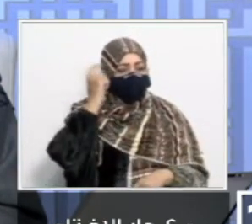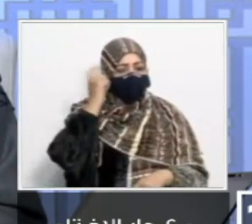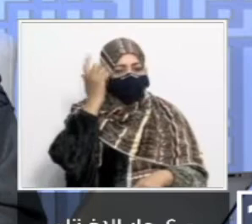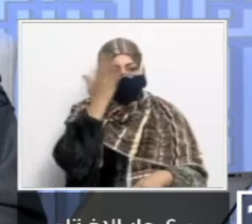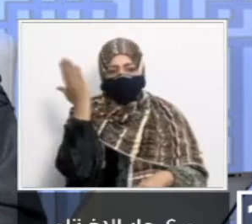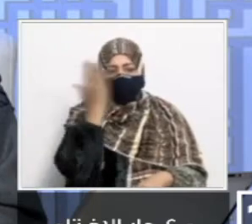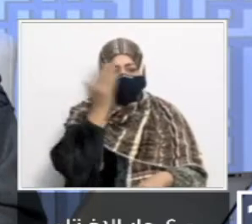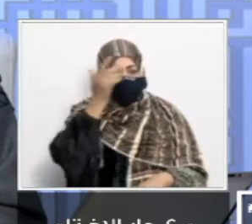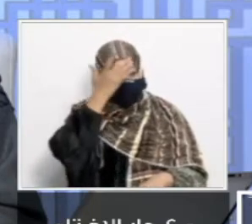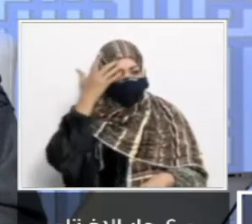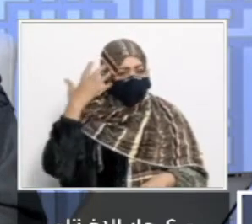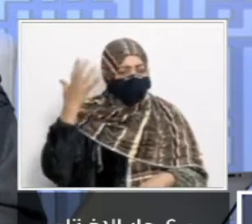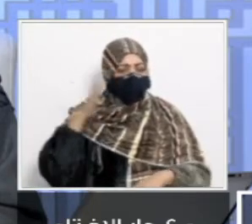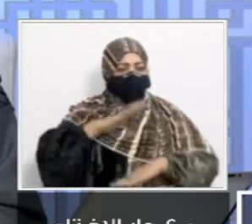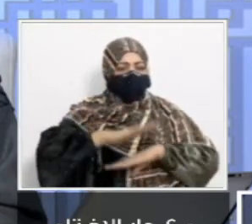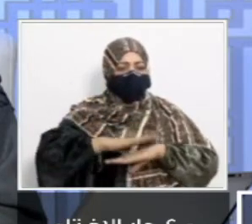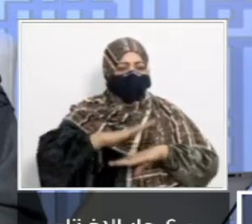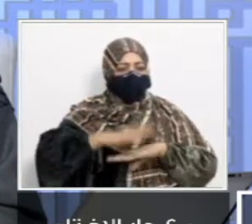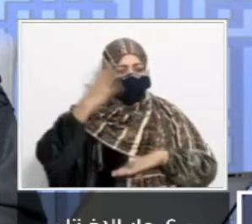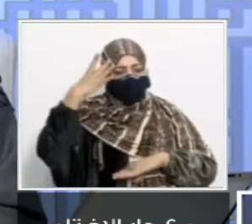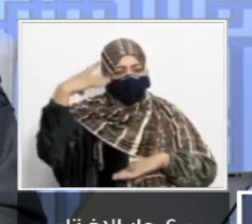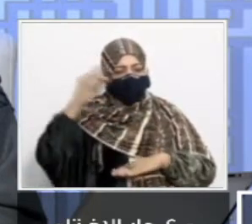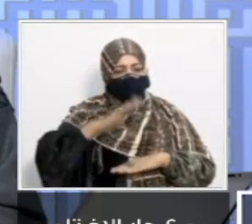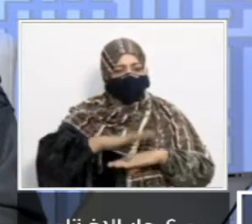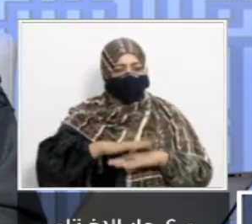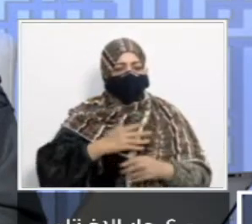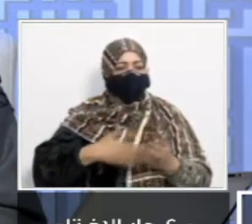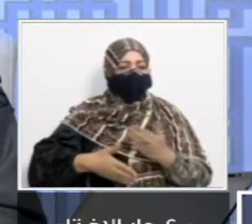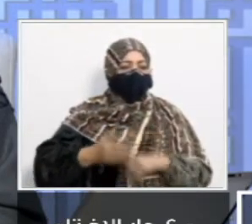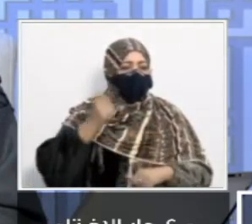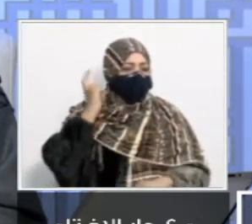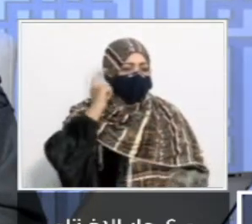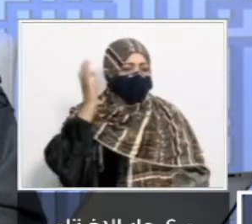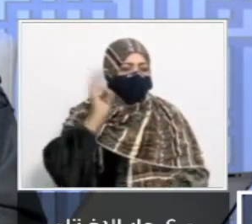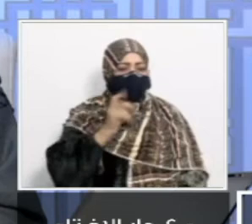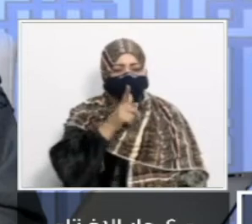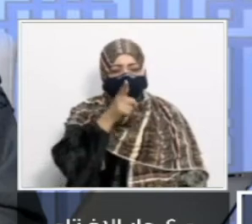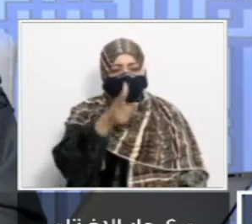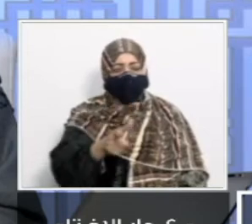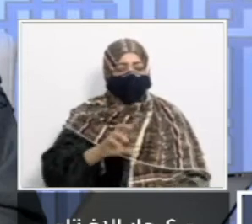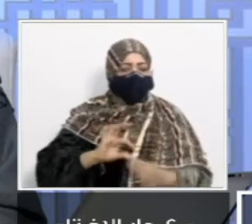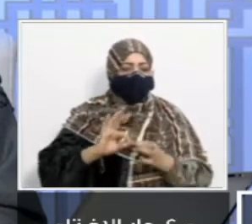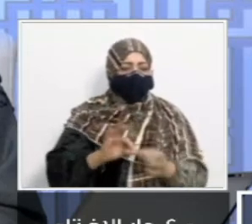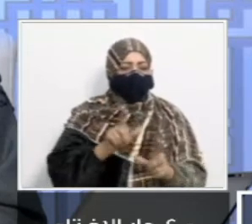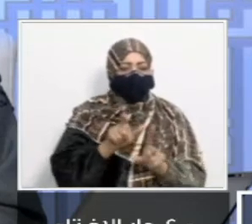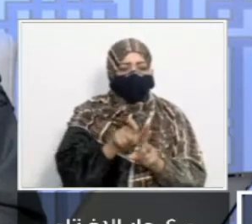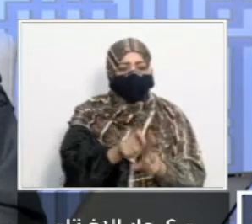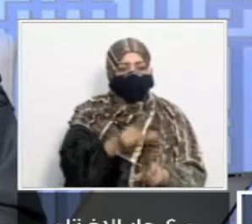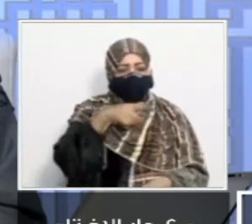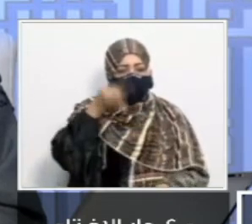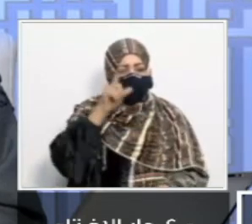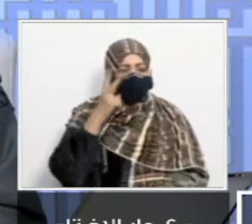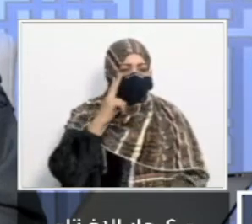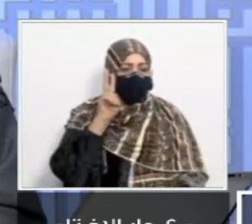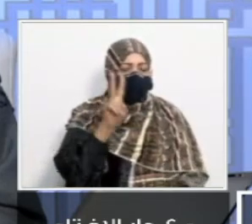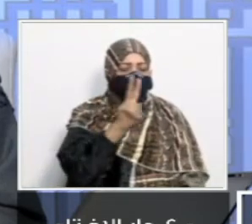وجعلنا ممن يستمعون القول فيتبعون أحسنه. أيها المشاهدون والمستمعون الكرام، السلام